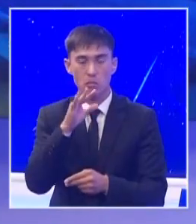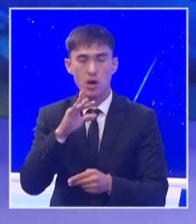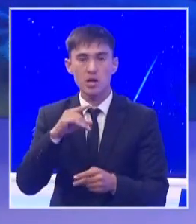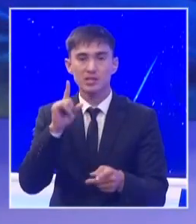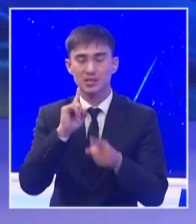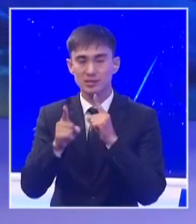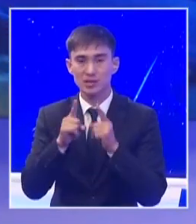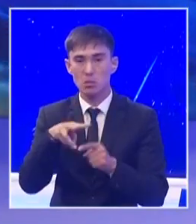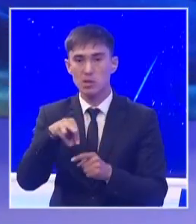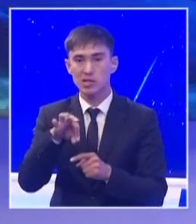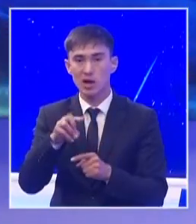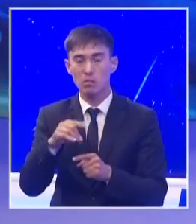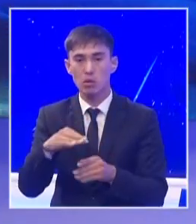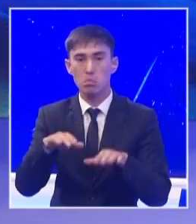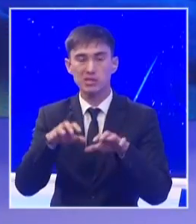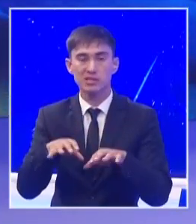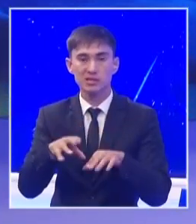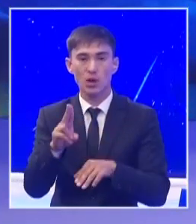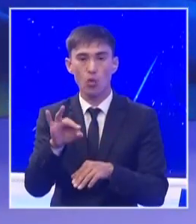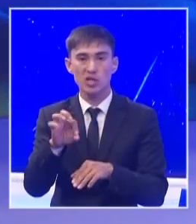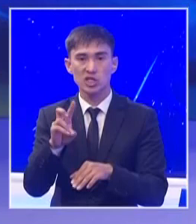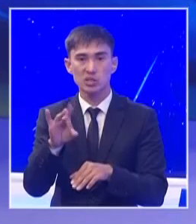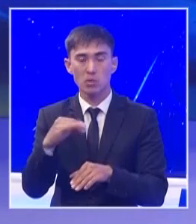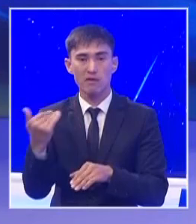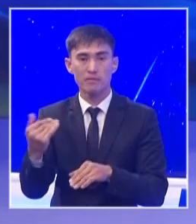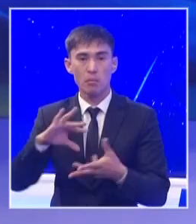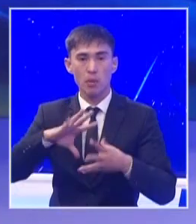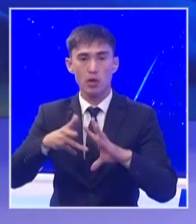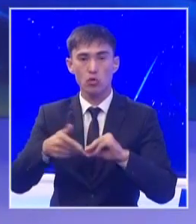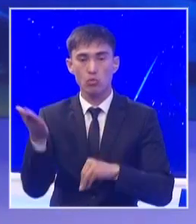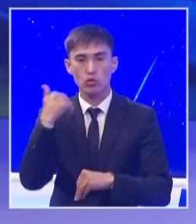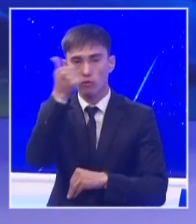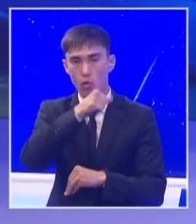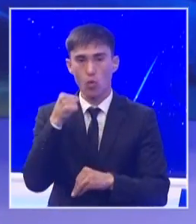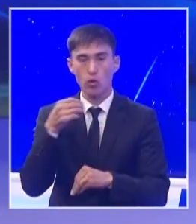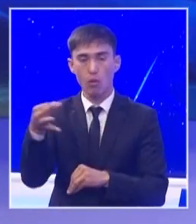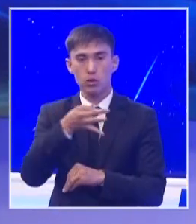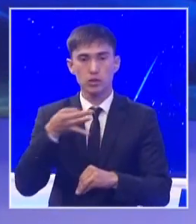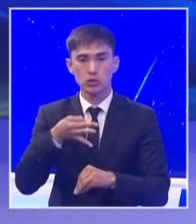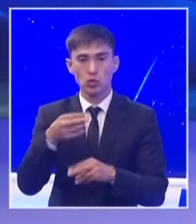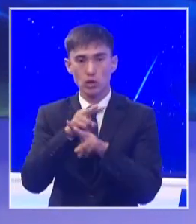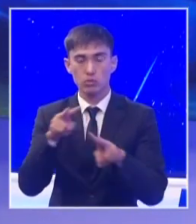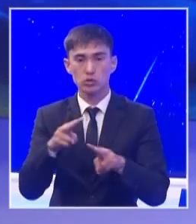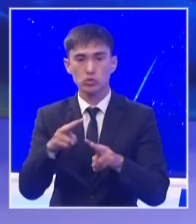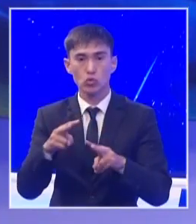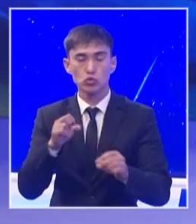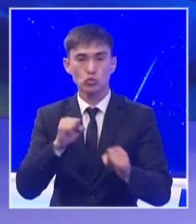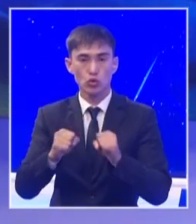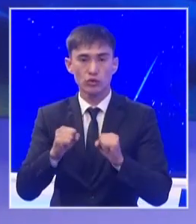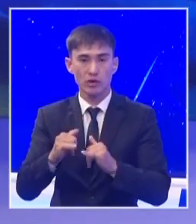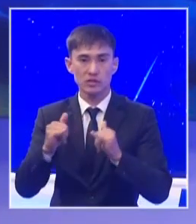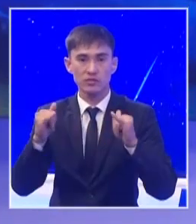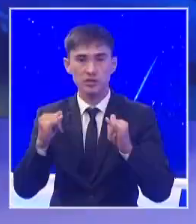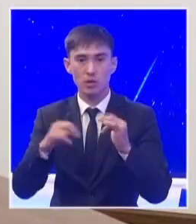очередного заседания Маслихата под председательством Даулета Жарасбаева. По итогам прошлого года в области наблюдается устойчивое